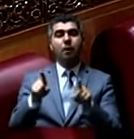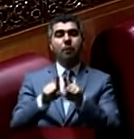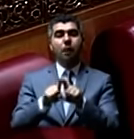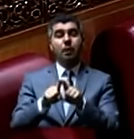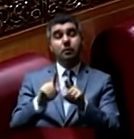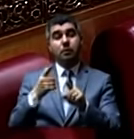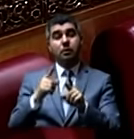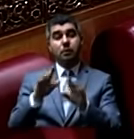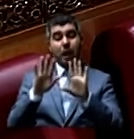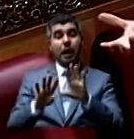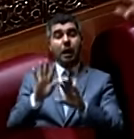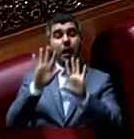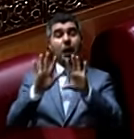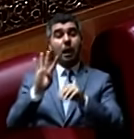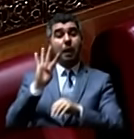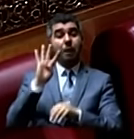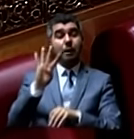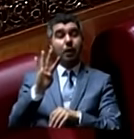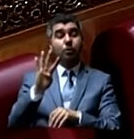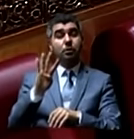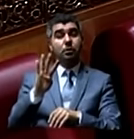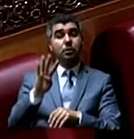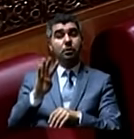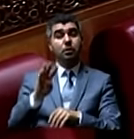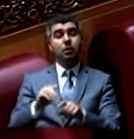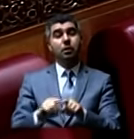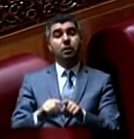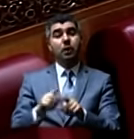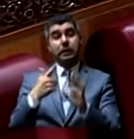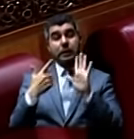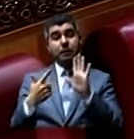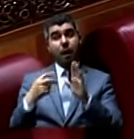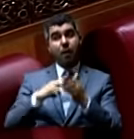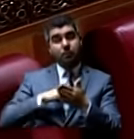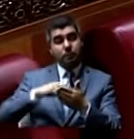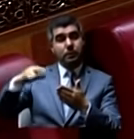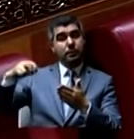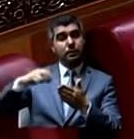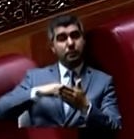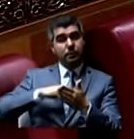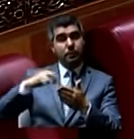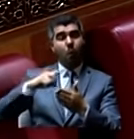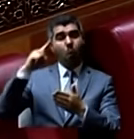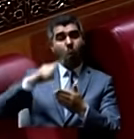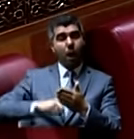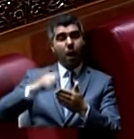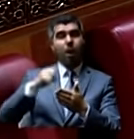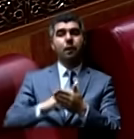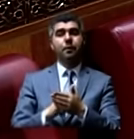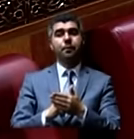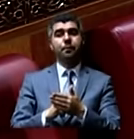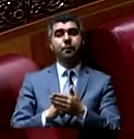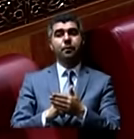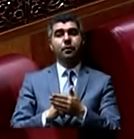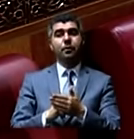عندنا الان 14 رحله، 7 يعني رحله ذهابا وايابا لكل يوم، وفعلا كان